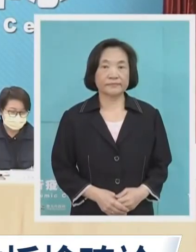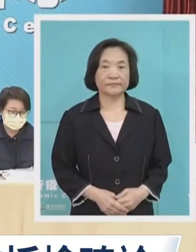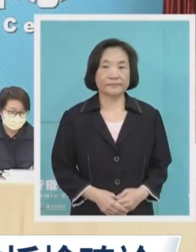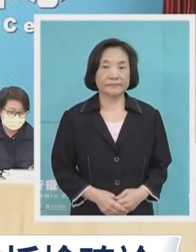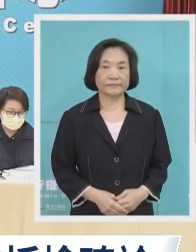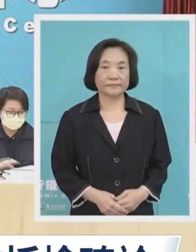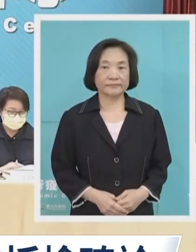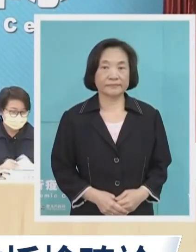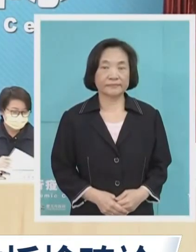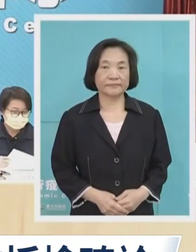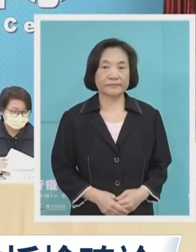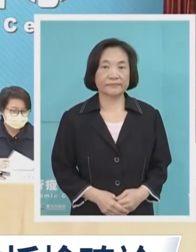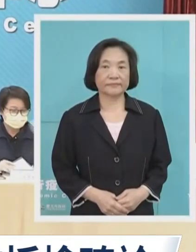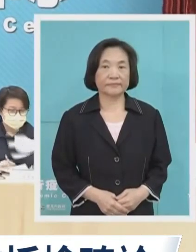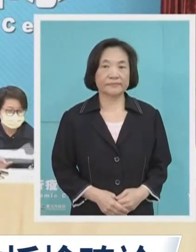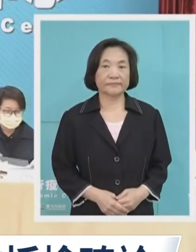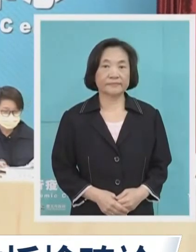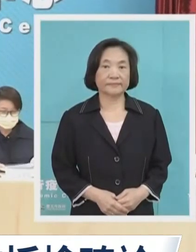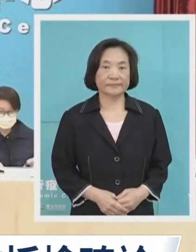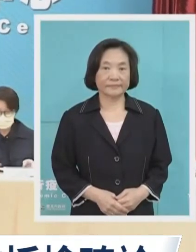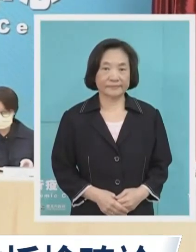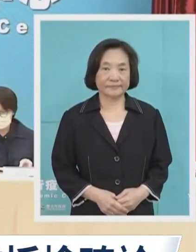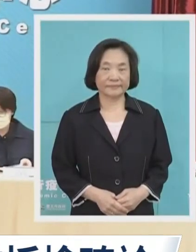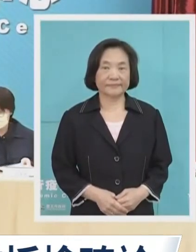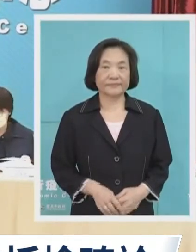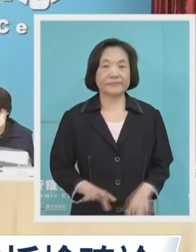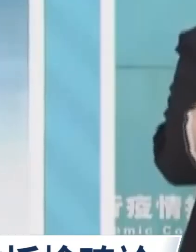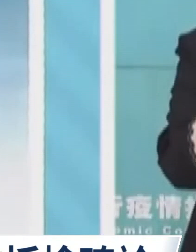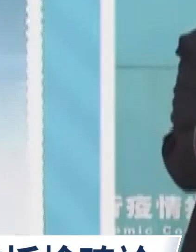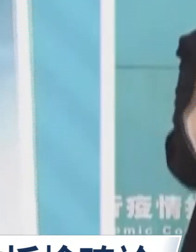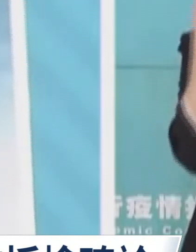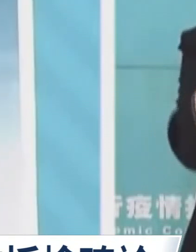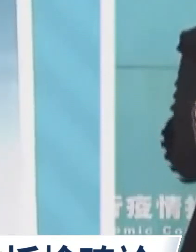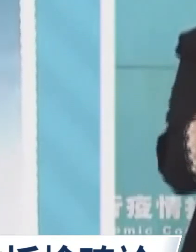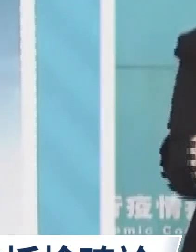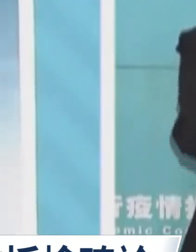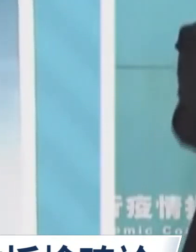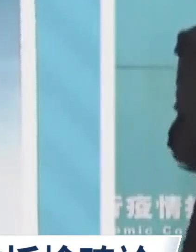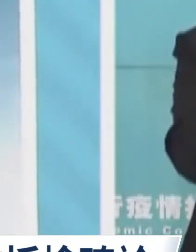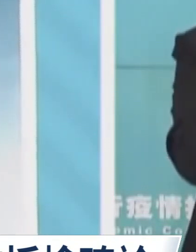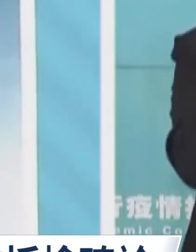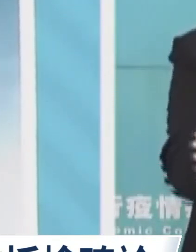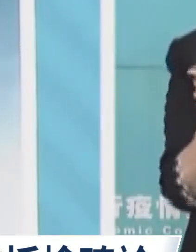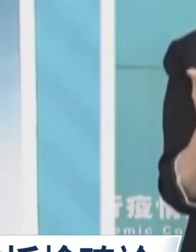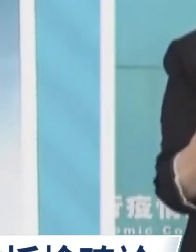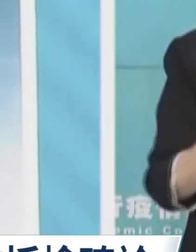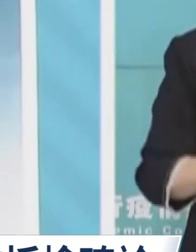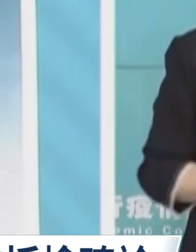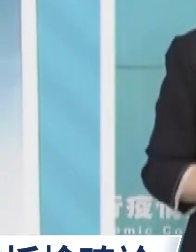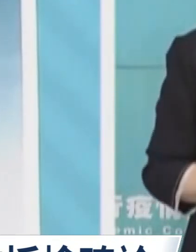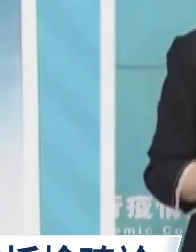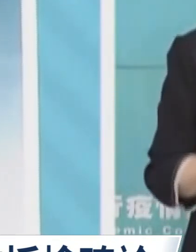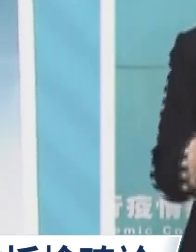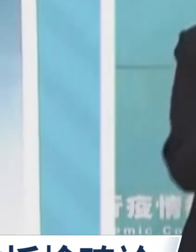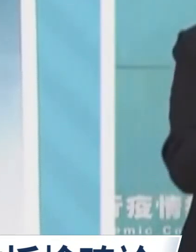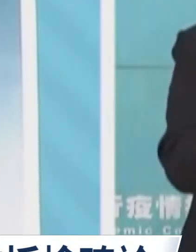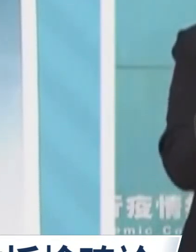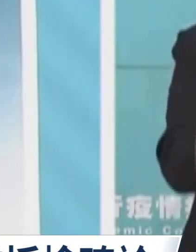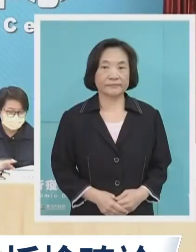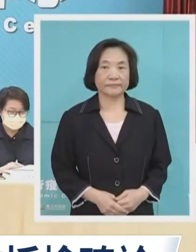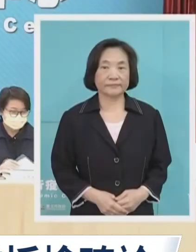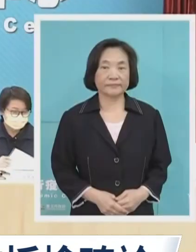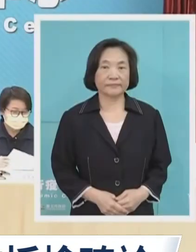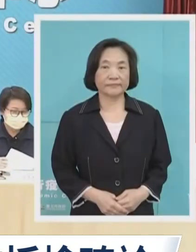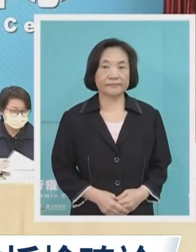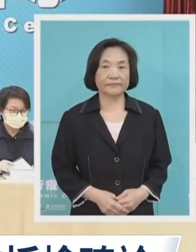台北市七号新增一例本土确诊个案，市长柯文哲指出，这名确诊孕妇的先生6月6号就染疫，但孕妇拒绝做